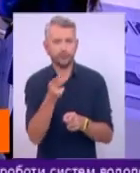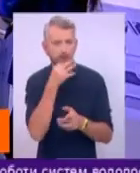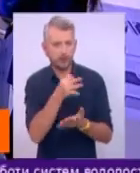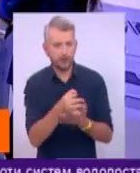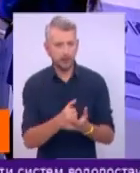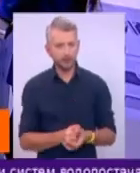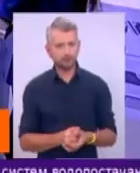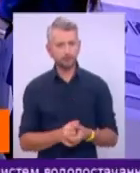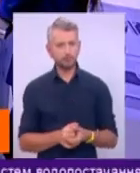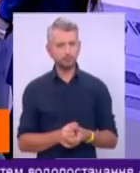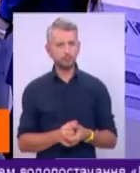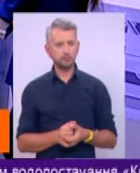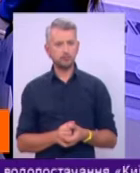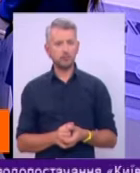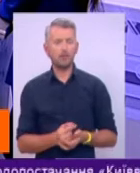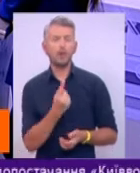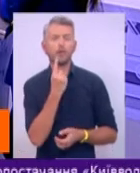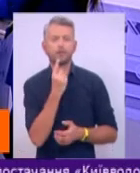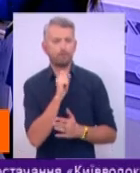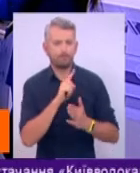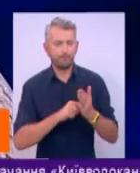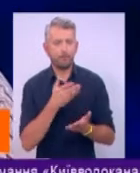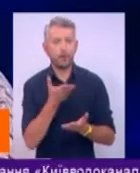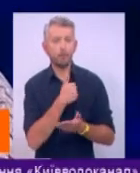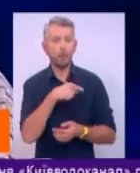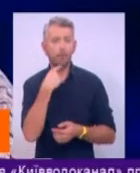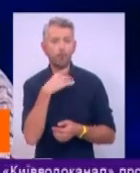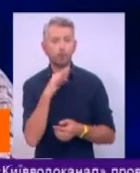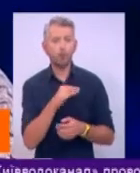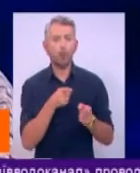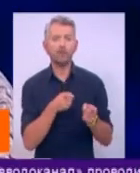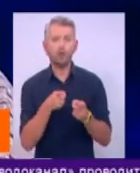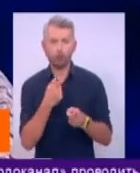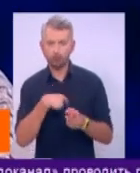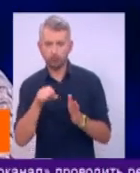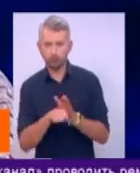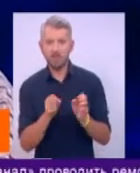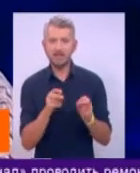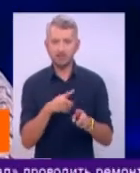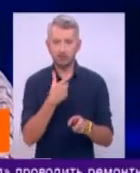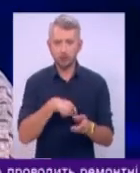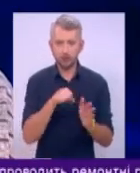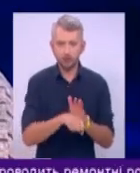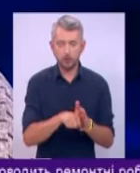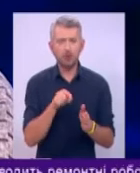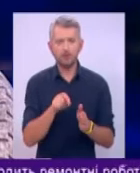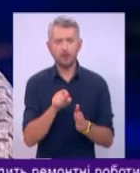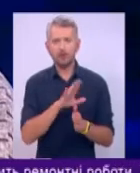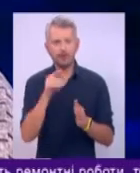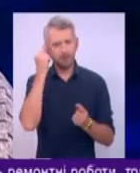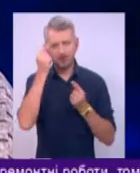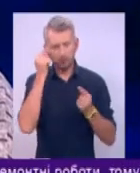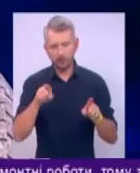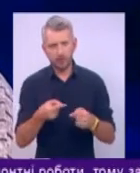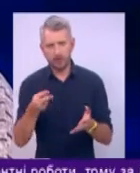проставили. Один момент, якщо ми говоримо про загрозу суїциду, ризик суїциду, це не предмет психологічної реабілітації,